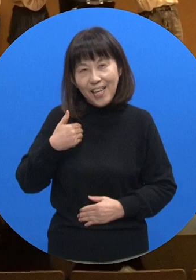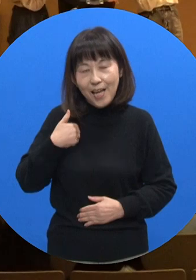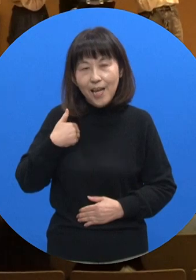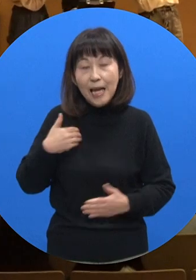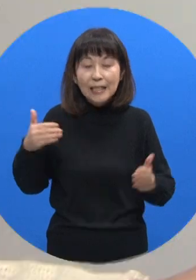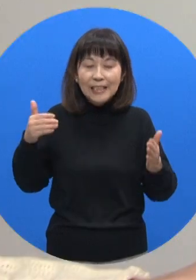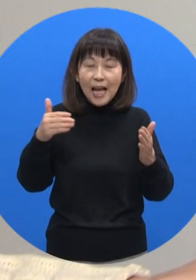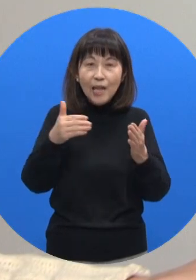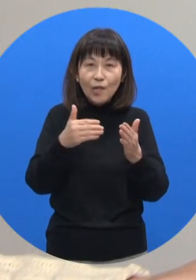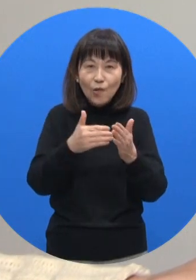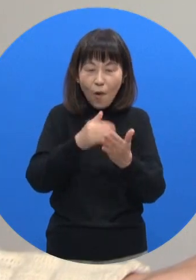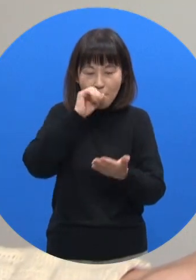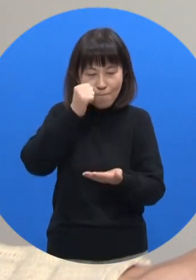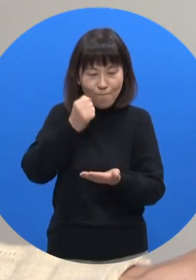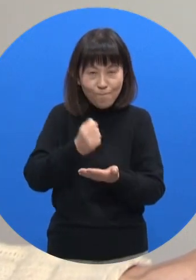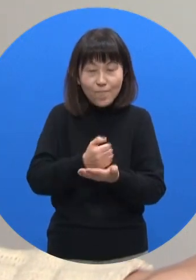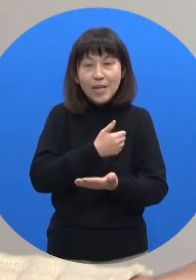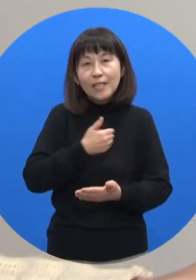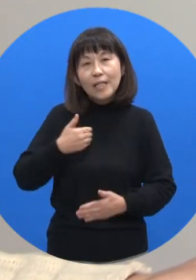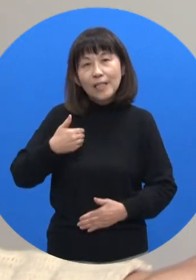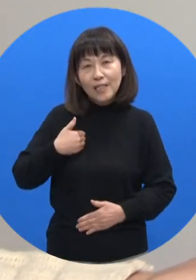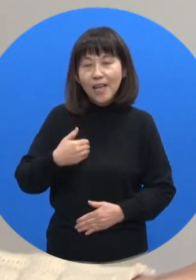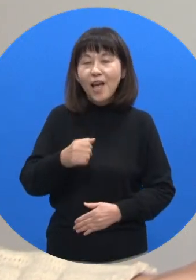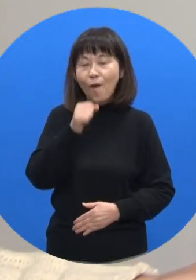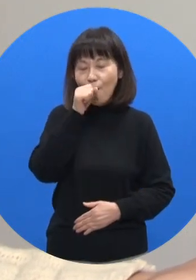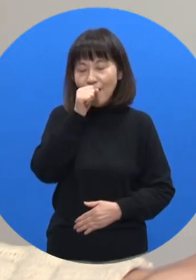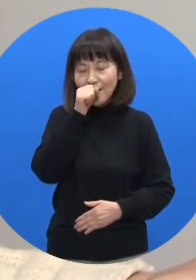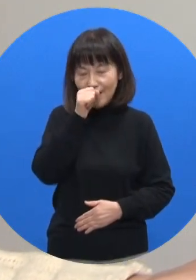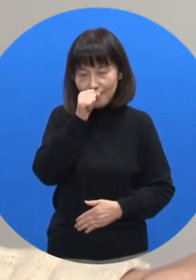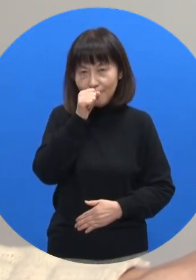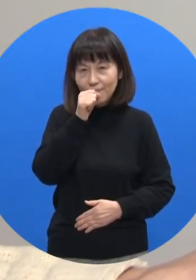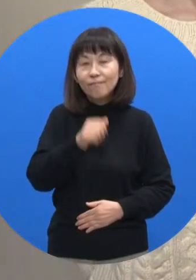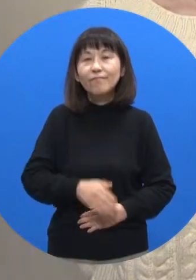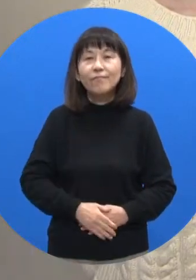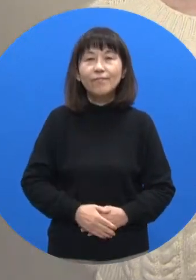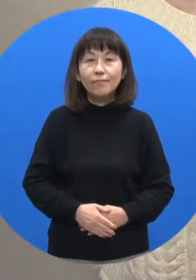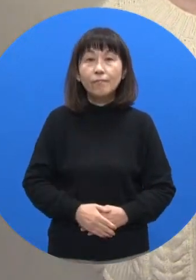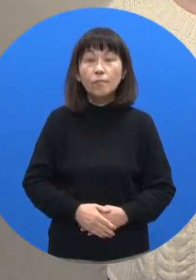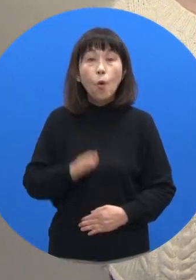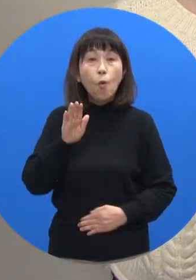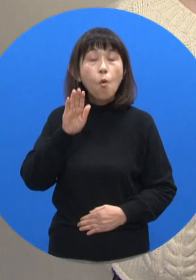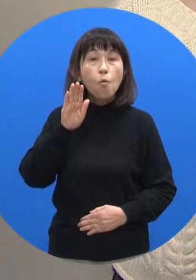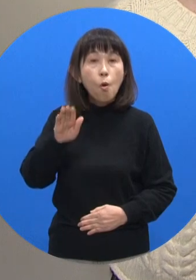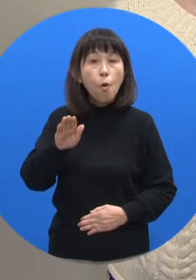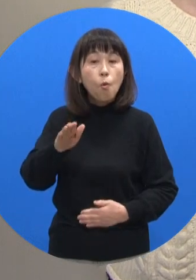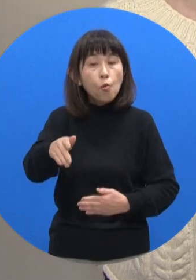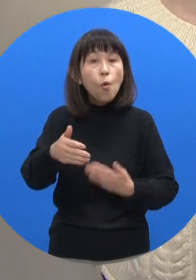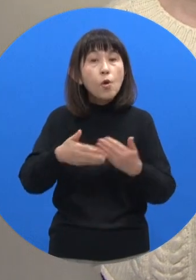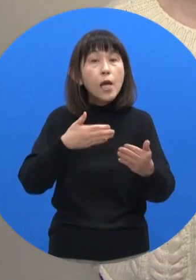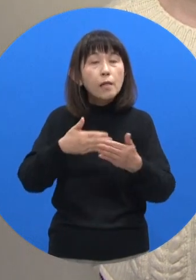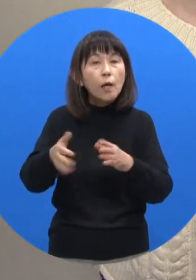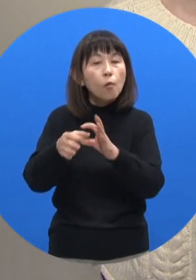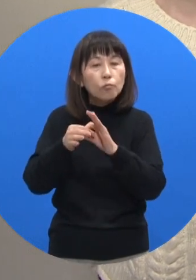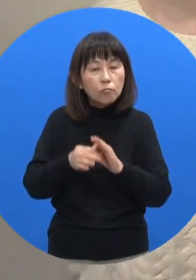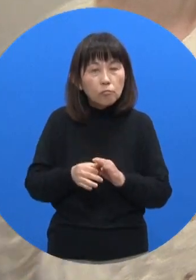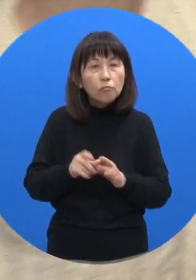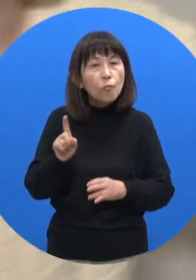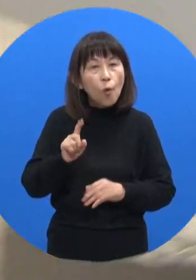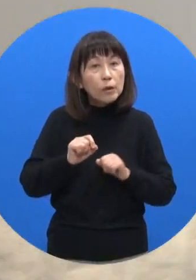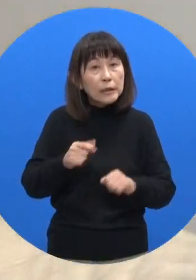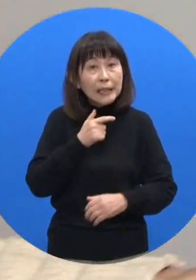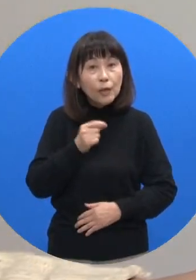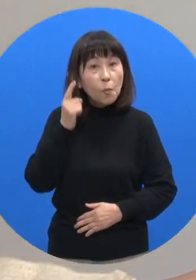りと、最後は達成感が大きい劇になってよかったです。 今後この経験をどのように生かしていきたいです